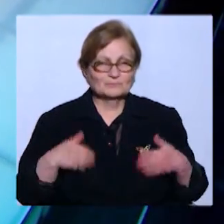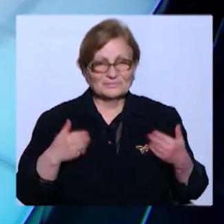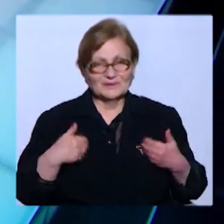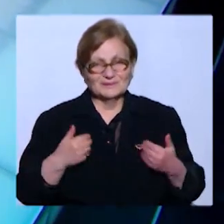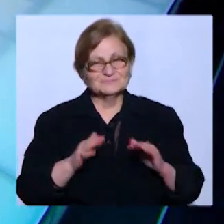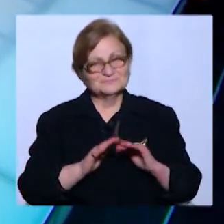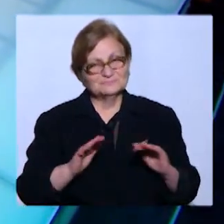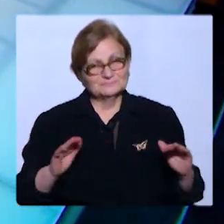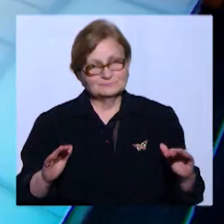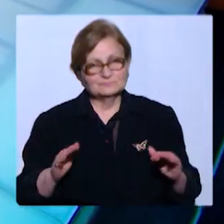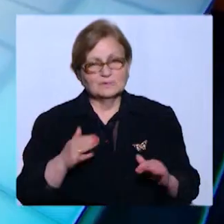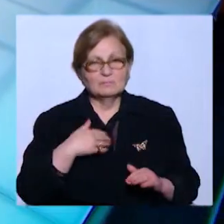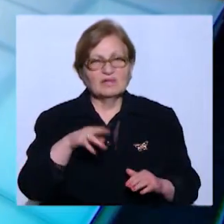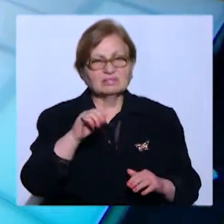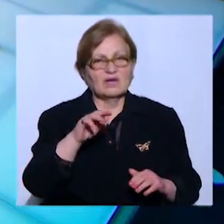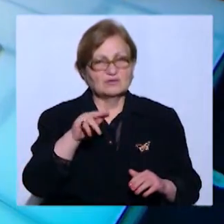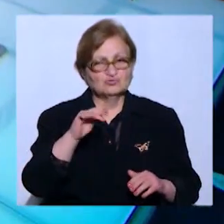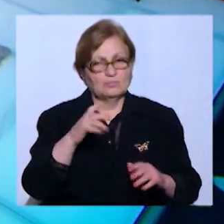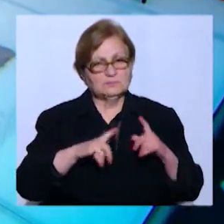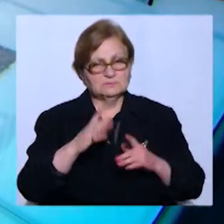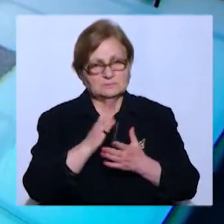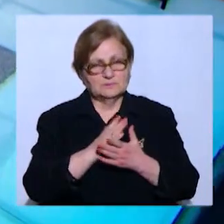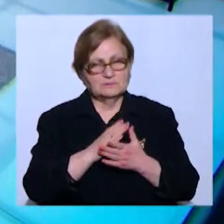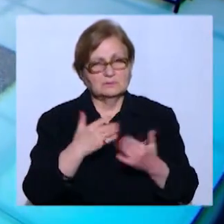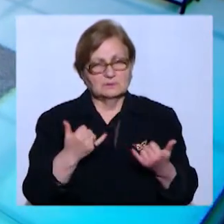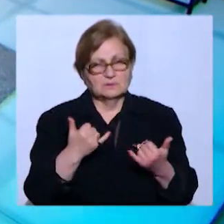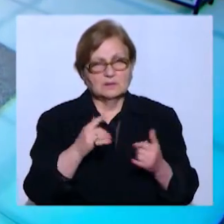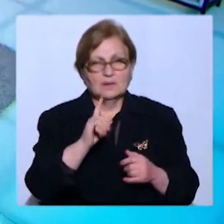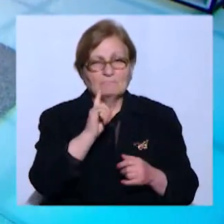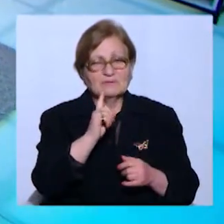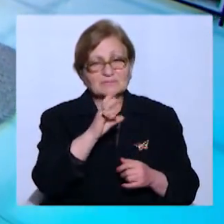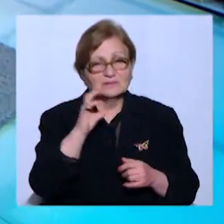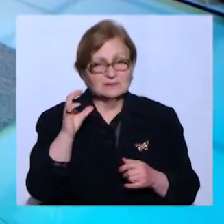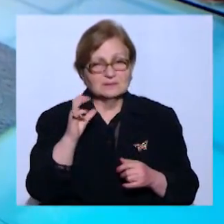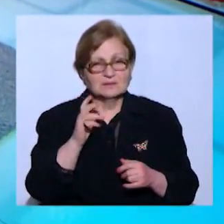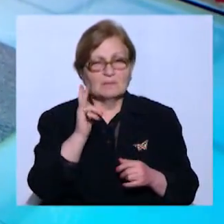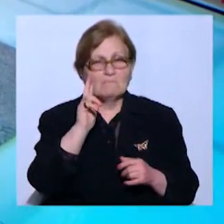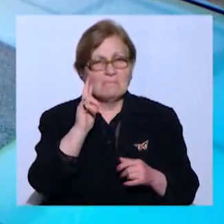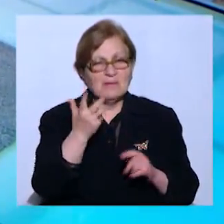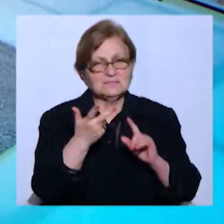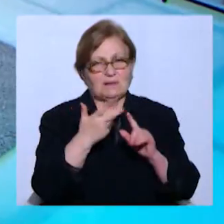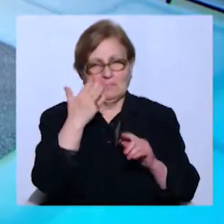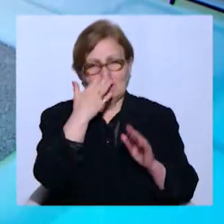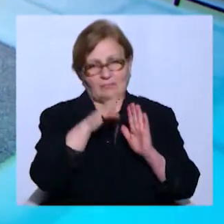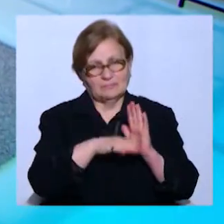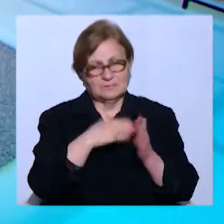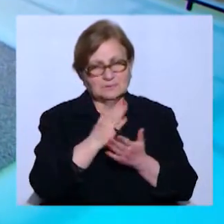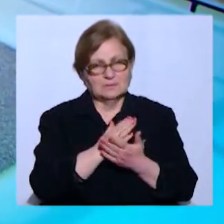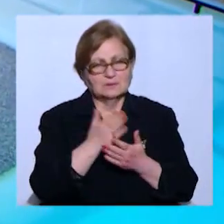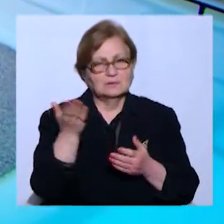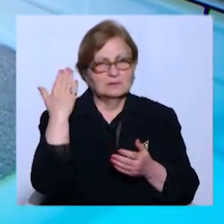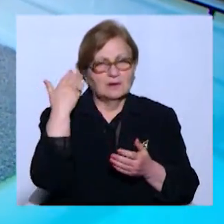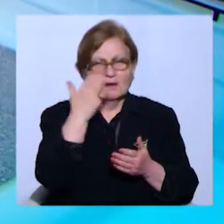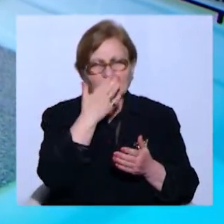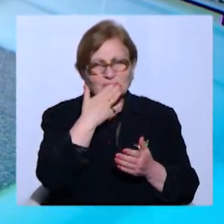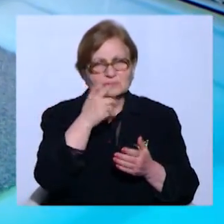გამარჯობა ბავშვებო. მე დაჩი მასწავლებელი ვარ. დღეს ჩვენ პირველ კლასში მესამე გაკვეთილი გვაქვს. წინა